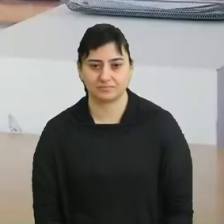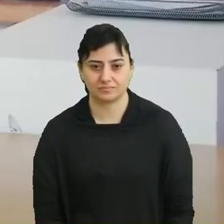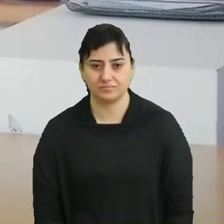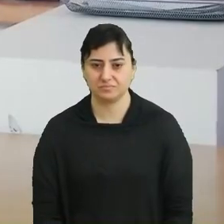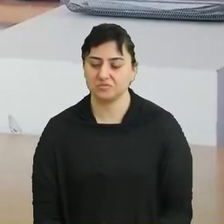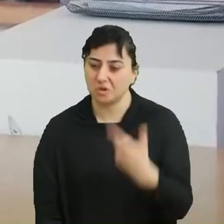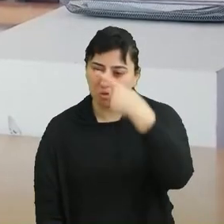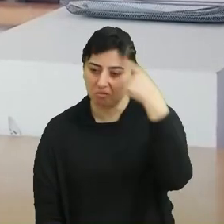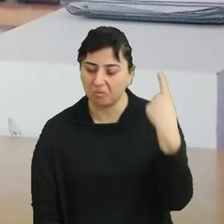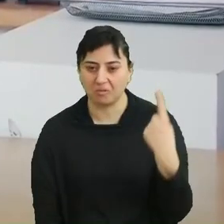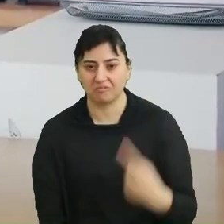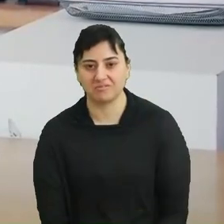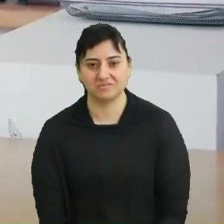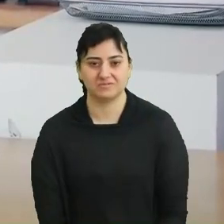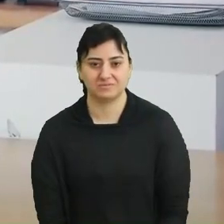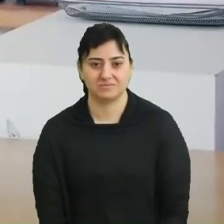Kısmet ya.